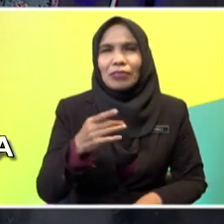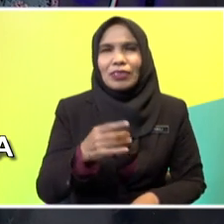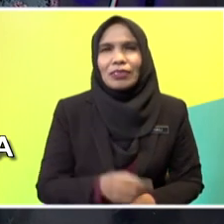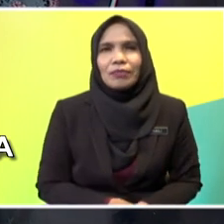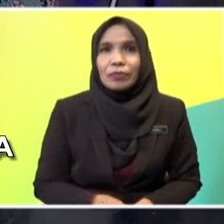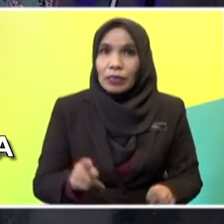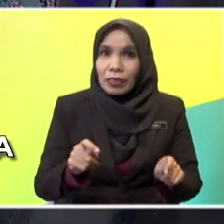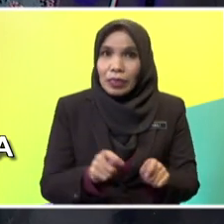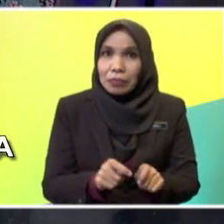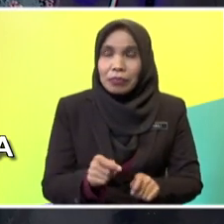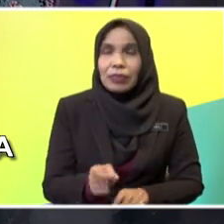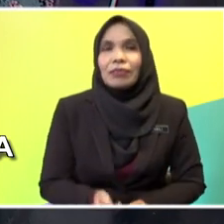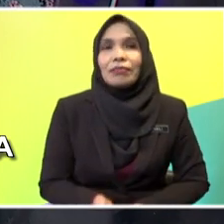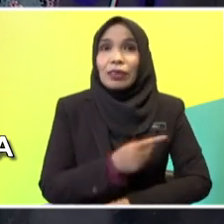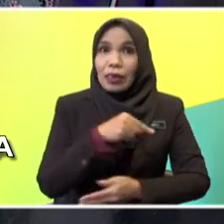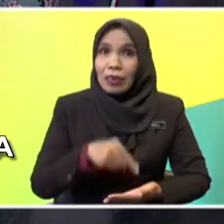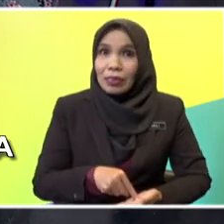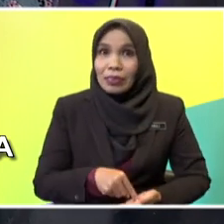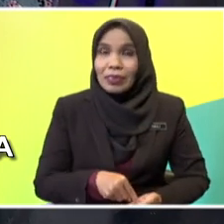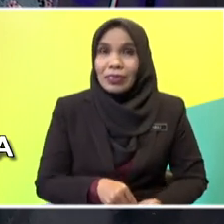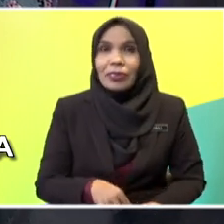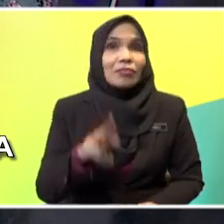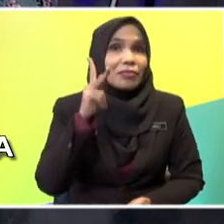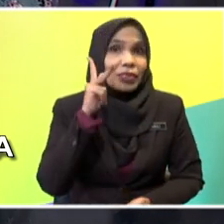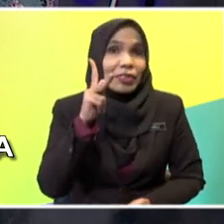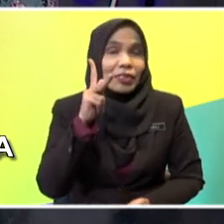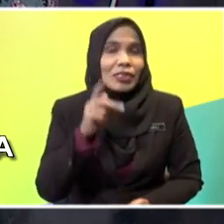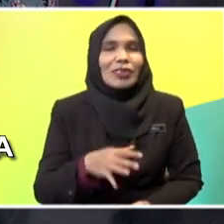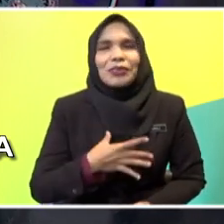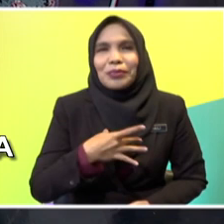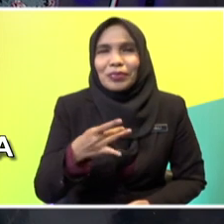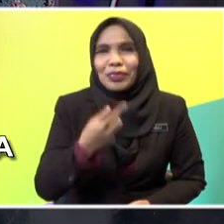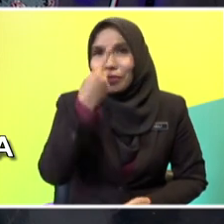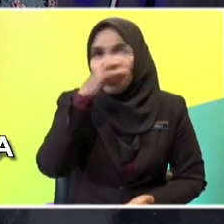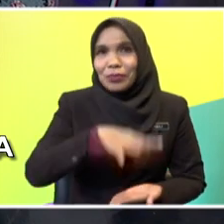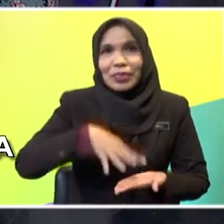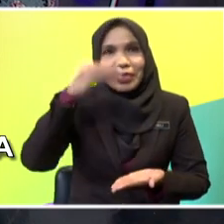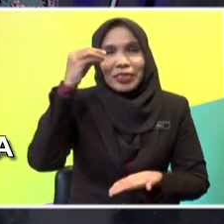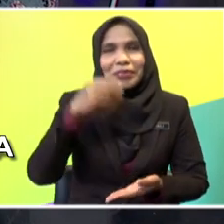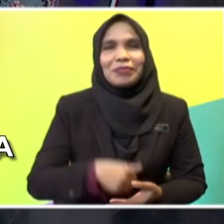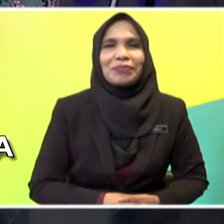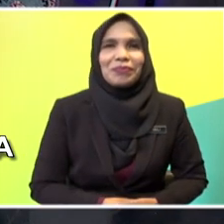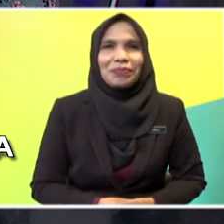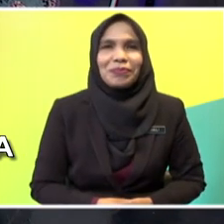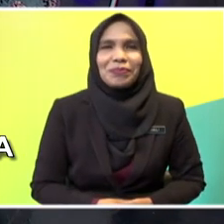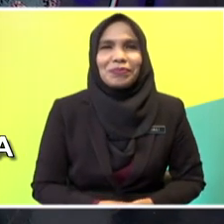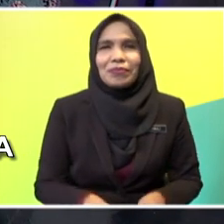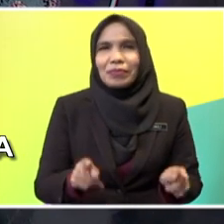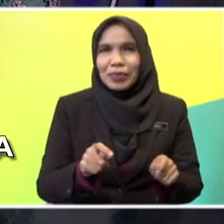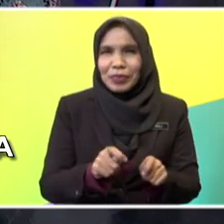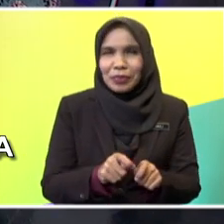boleh berubah jadi rasa minat nak belajar. Lepas ni bolehlah buat banyak baju, Rina. Oh, tapi kan